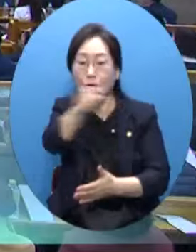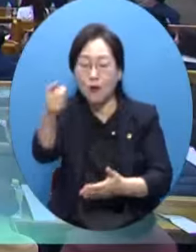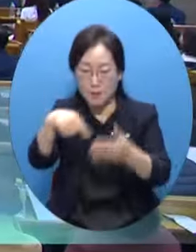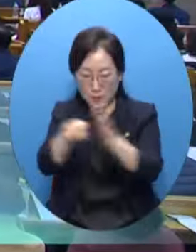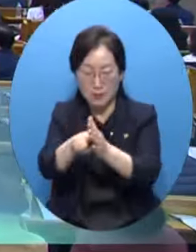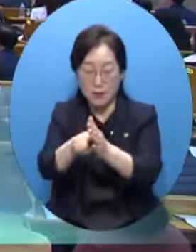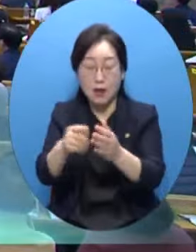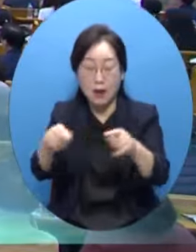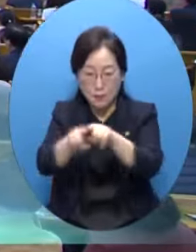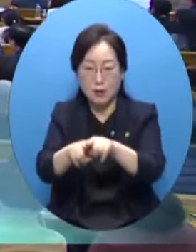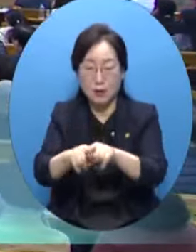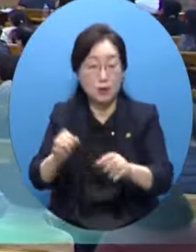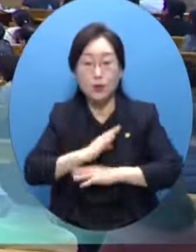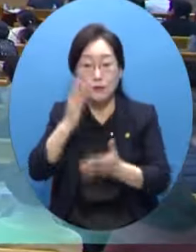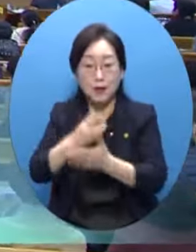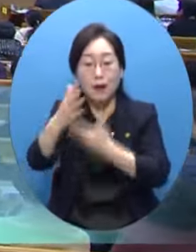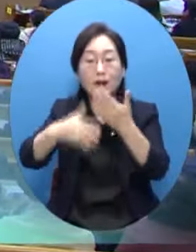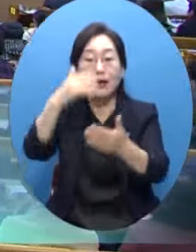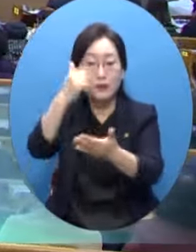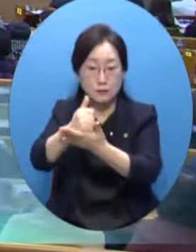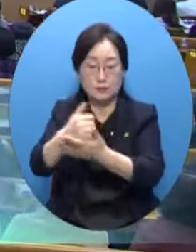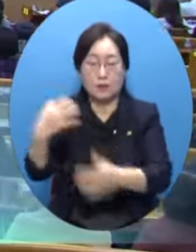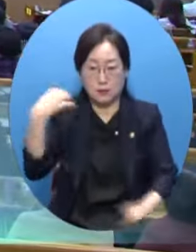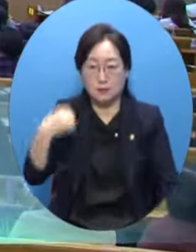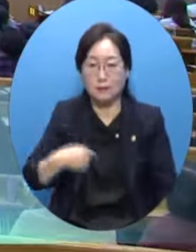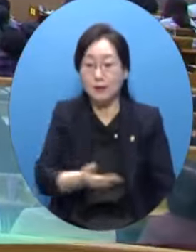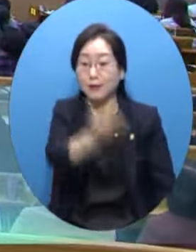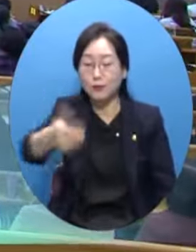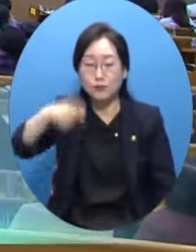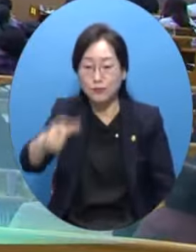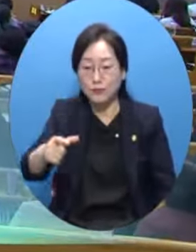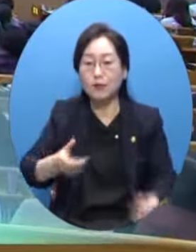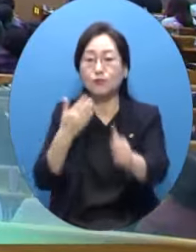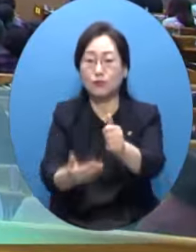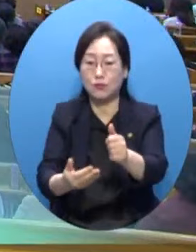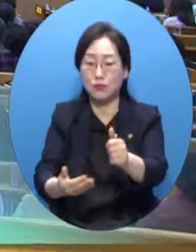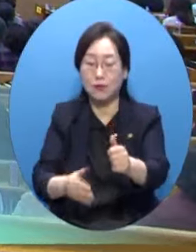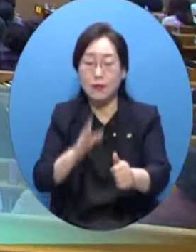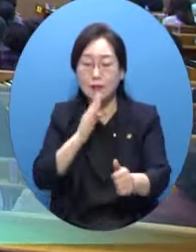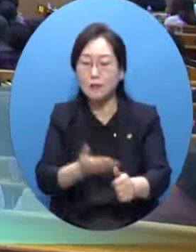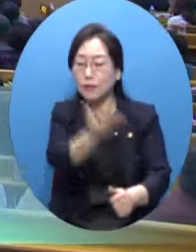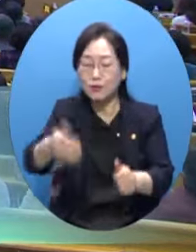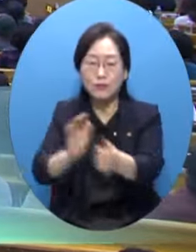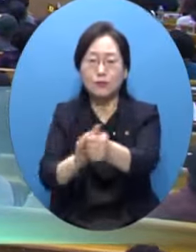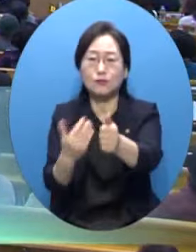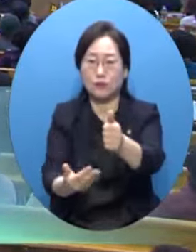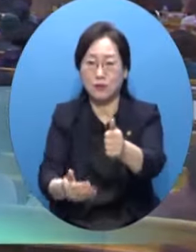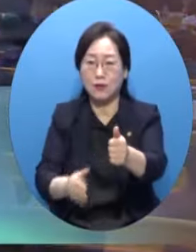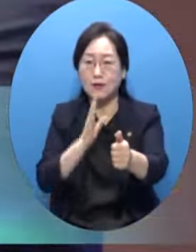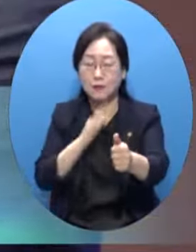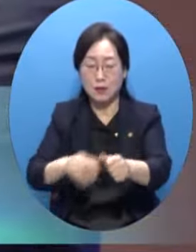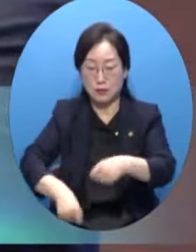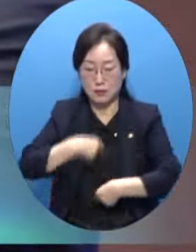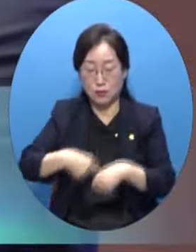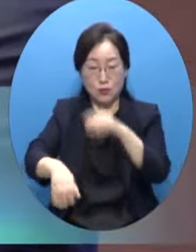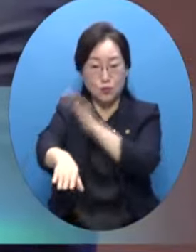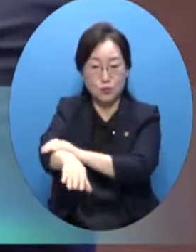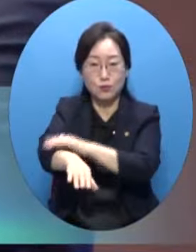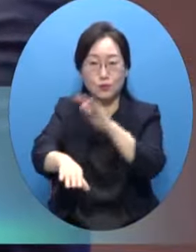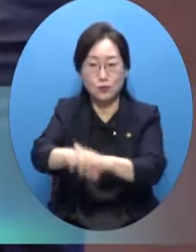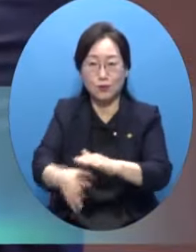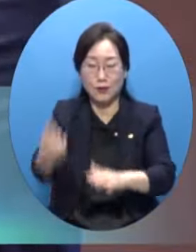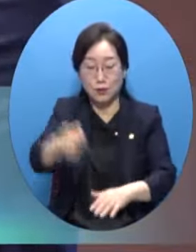함께함이라. 놀라지 말라 나는 내 하나님이 됨이라. 내가 너를 굳세게 하리라. 참으로 너를 도와주리라. 참으로 나의 의로운